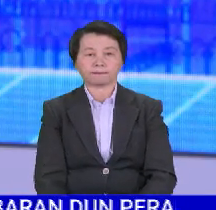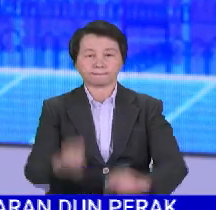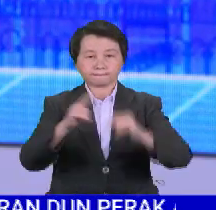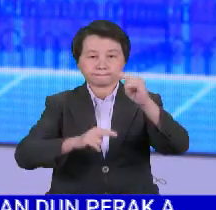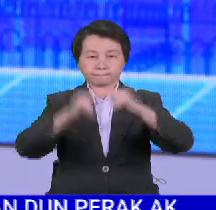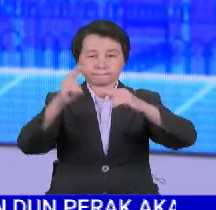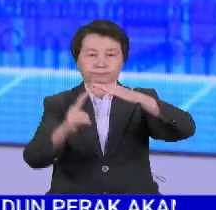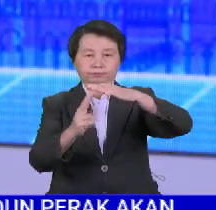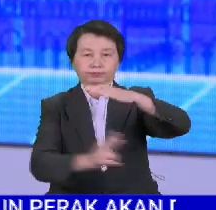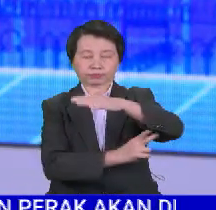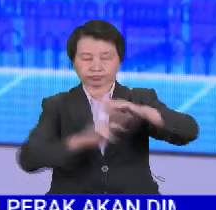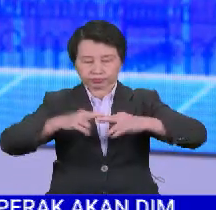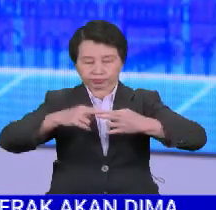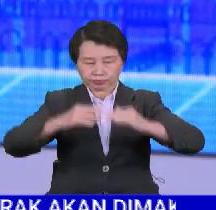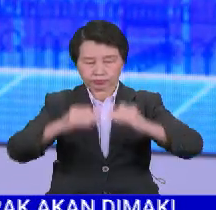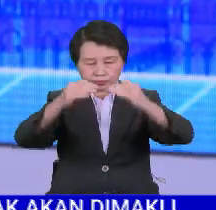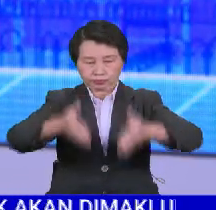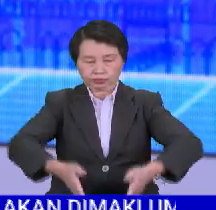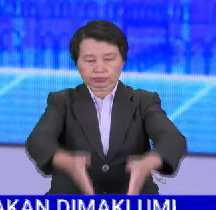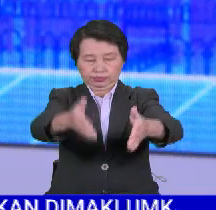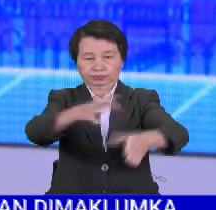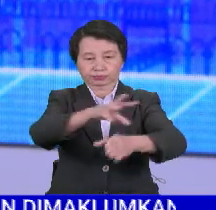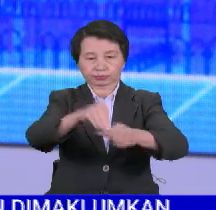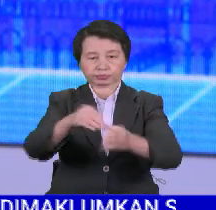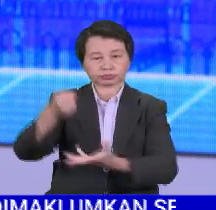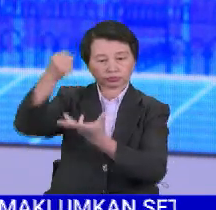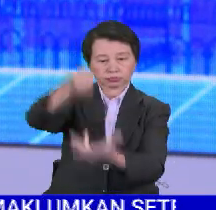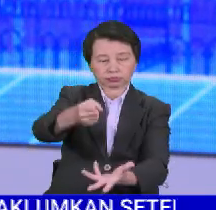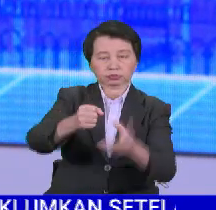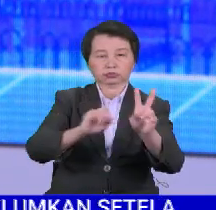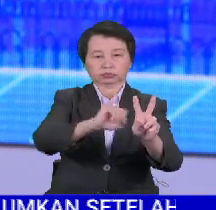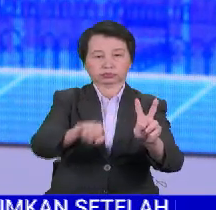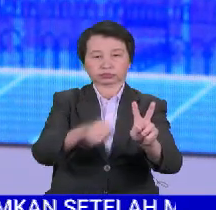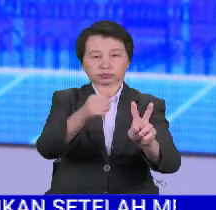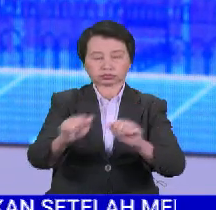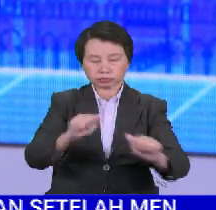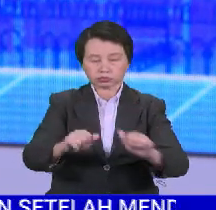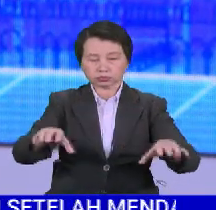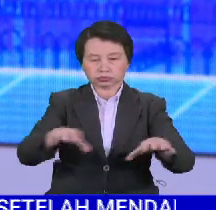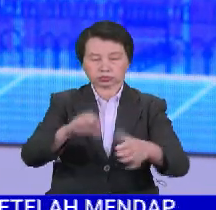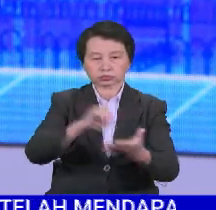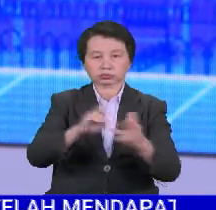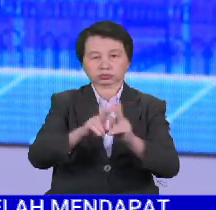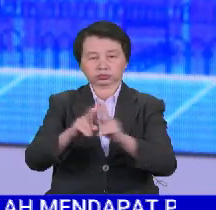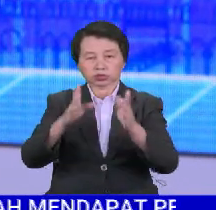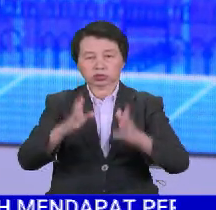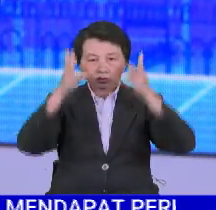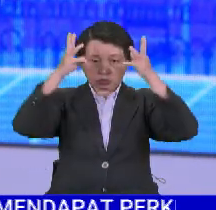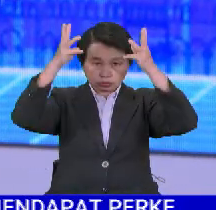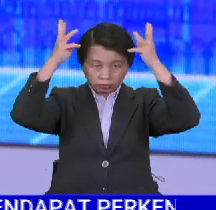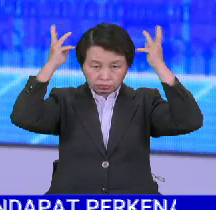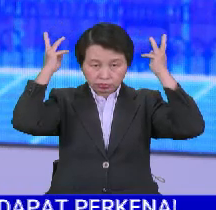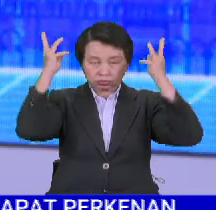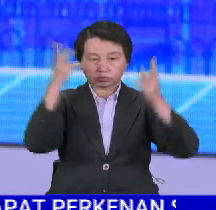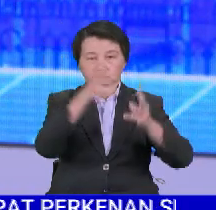Pembinaan jambatan baik pulih dan naik taraf jalan melibatkan peruntukan lebih 2 juta ringgit giat dilakukan di perkampungan orang asli Pos